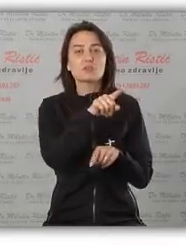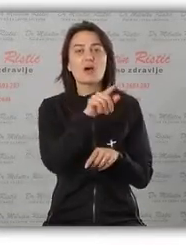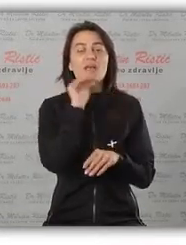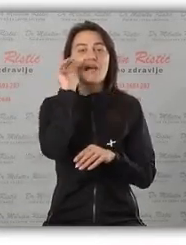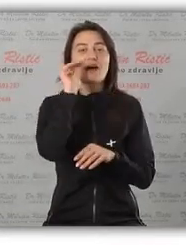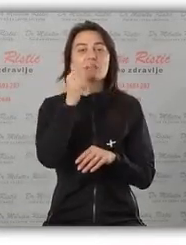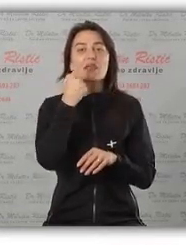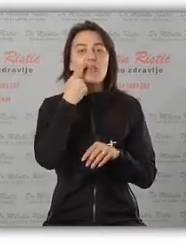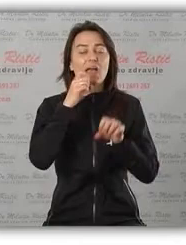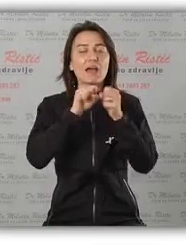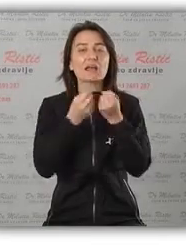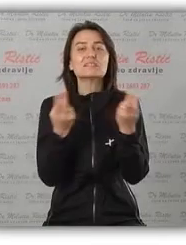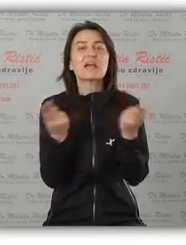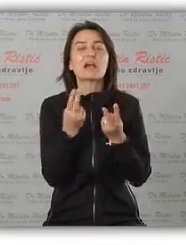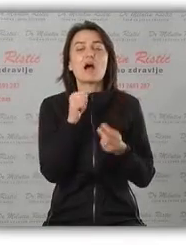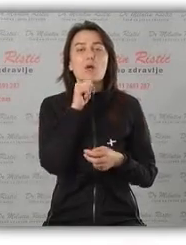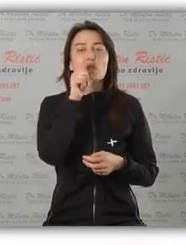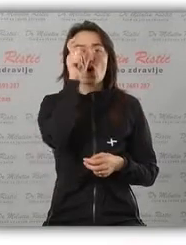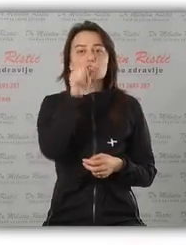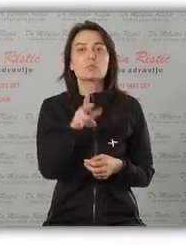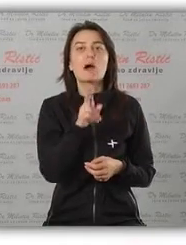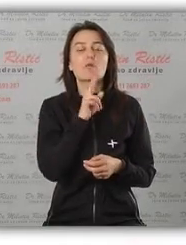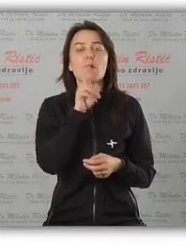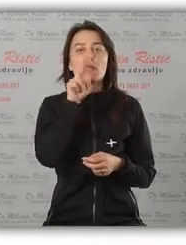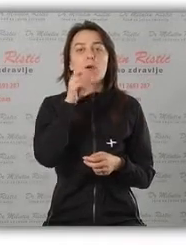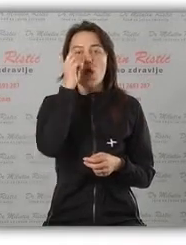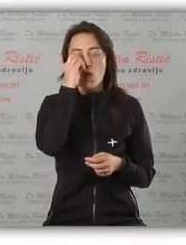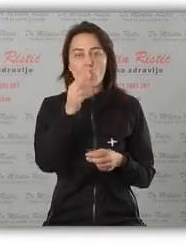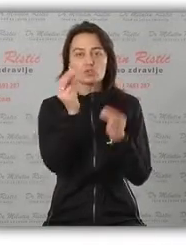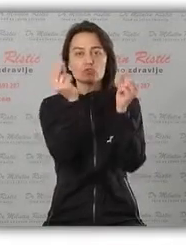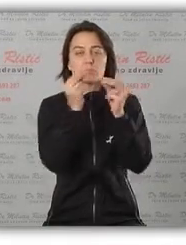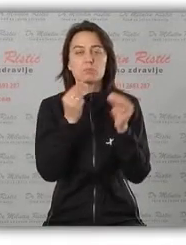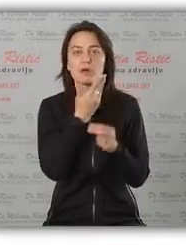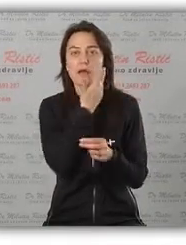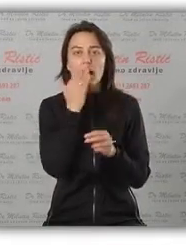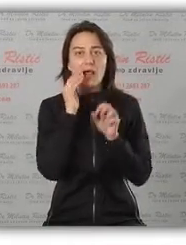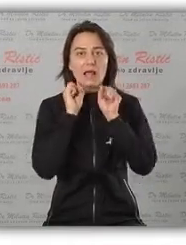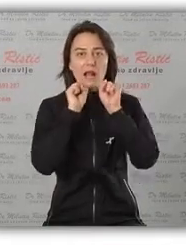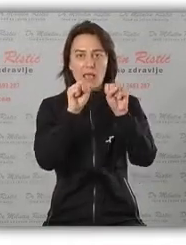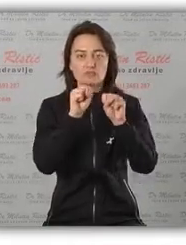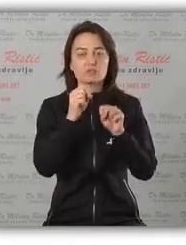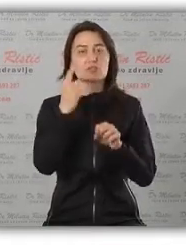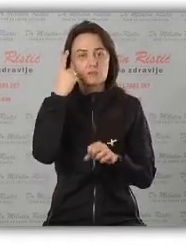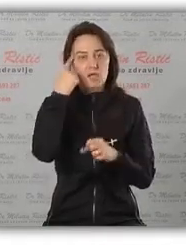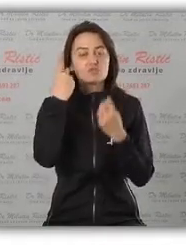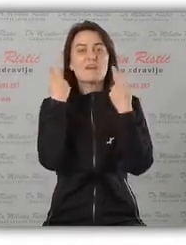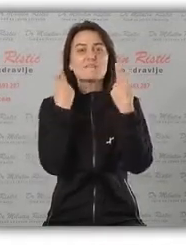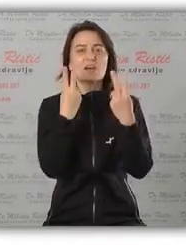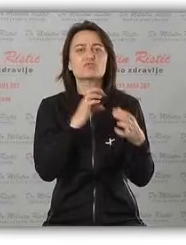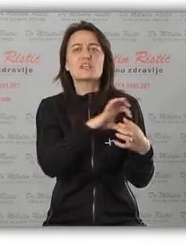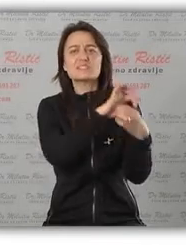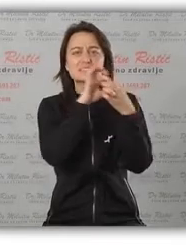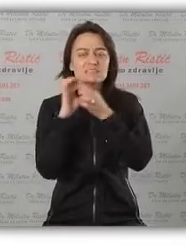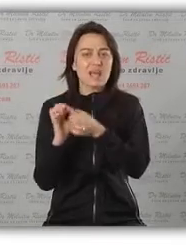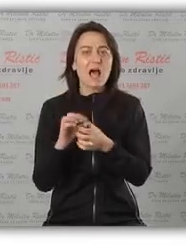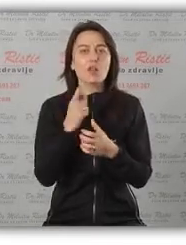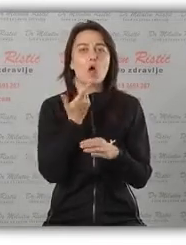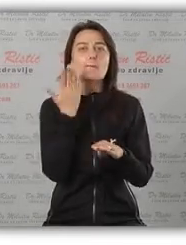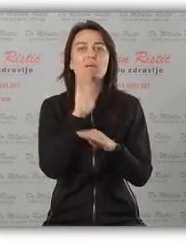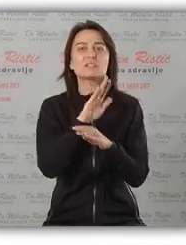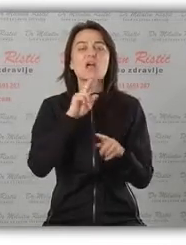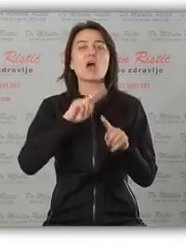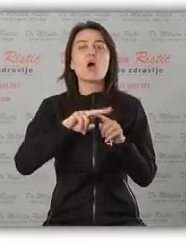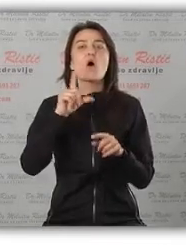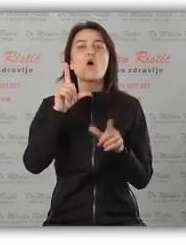odnosno imaće istu incidenciju javljanja karijesa kao i kod onih osoba koje imaju nešto lošiju strukturu gleđi. Dakle, važan je